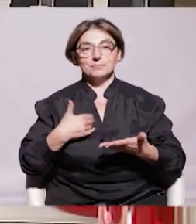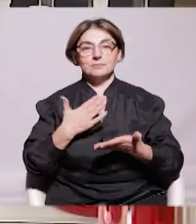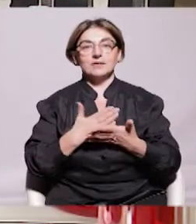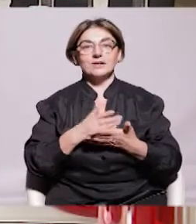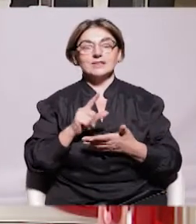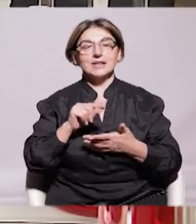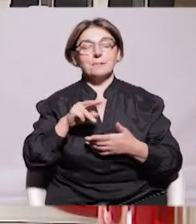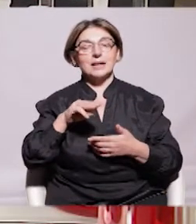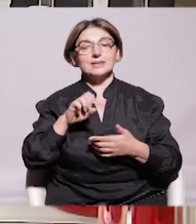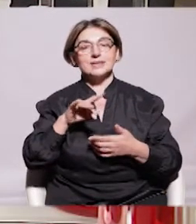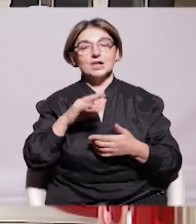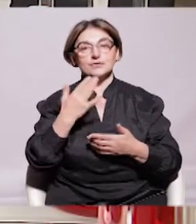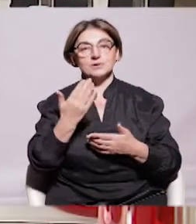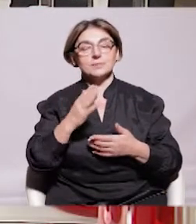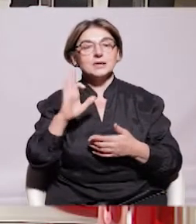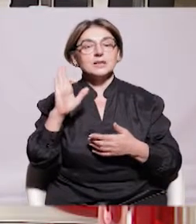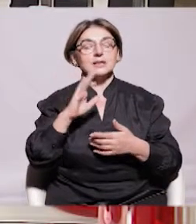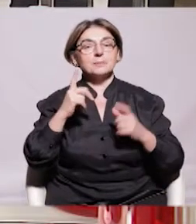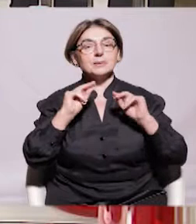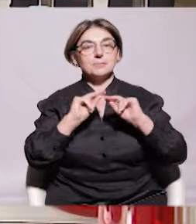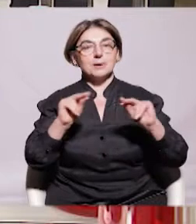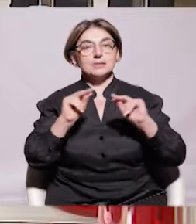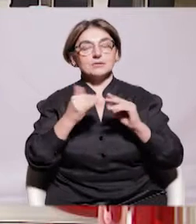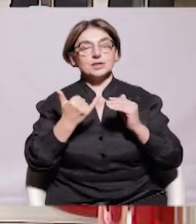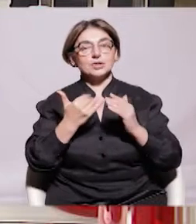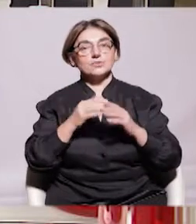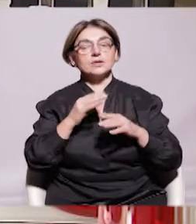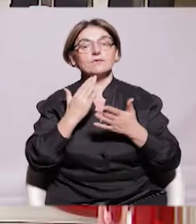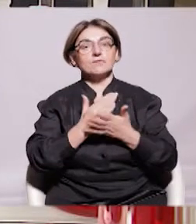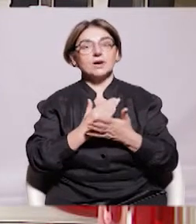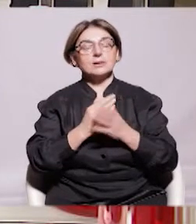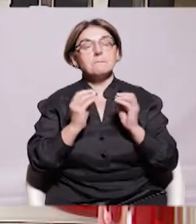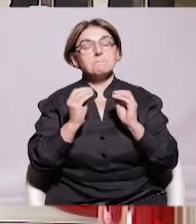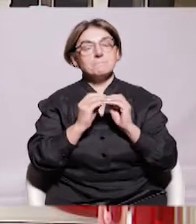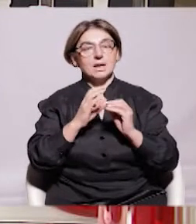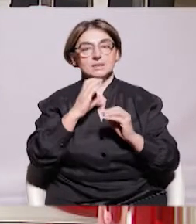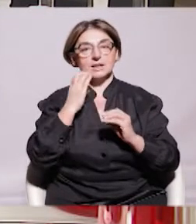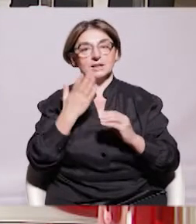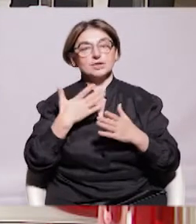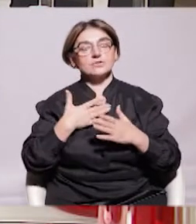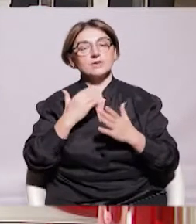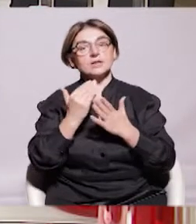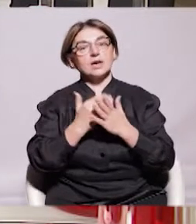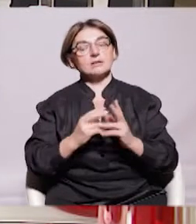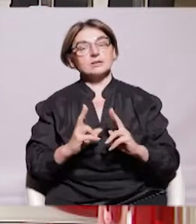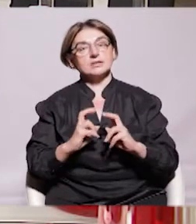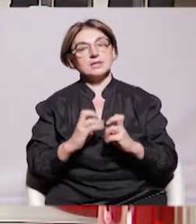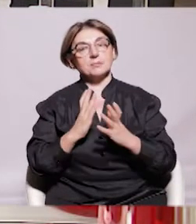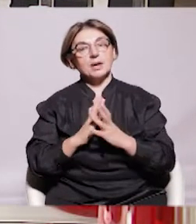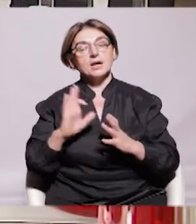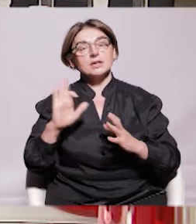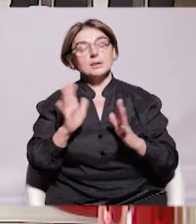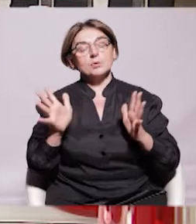გამარჯობათ, მე ვარ თეა მათითაიშვილი, თქვენი ქიმიის მასწავლებელი. დღეს ჩვენ ვიმყოფებით მეათე კლასში და ჩვენი გაკვეთილის